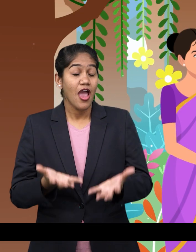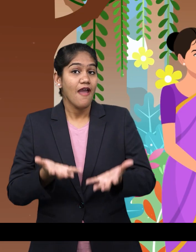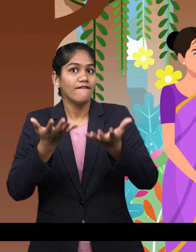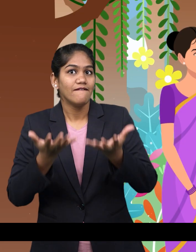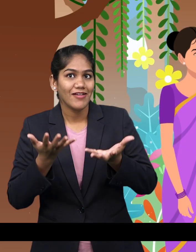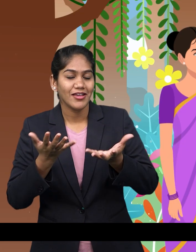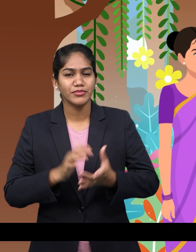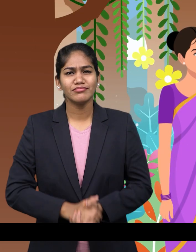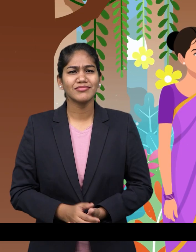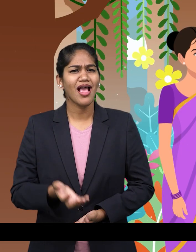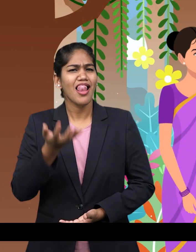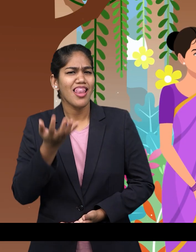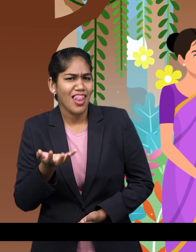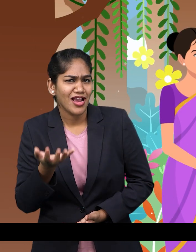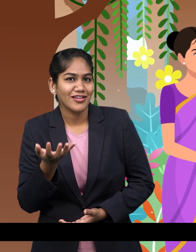भारी, हल्का,